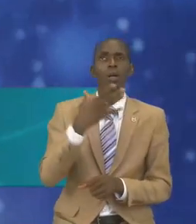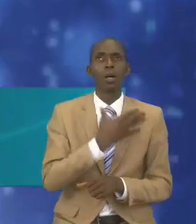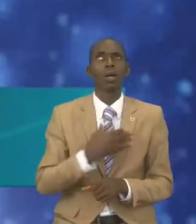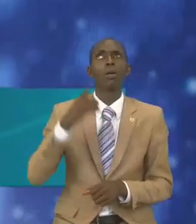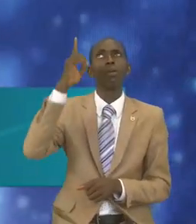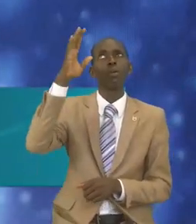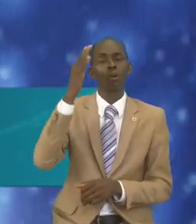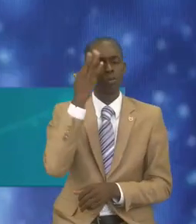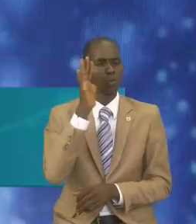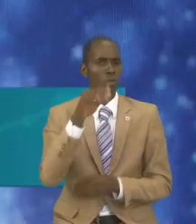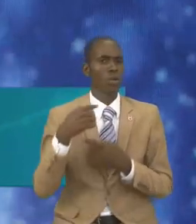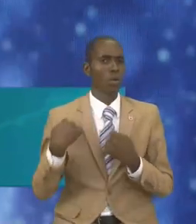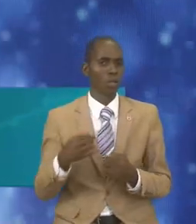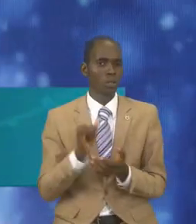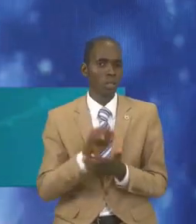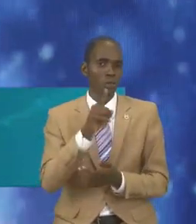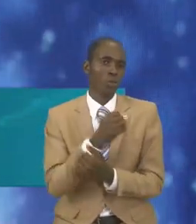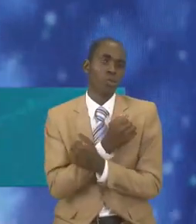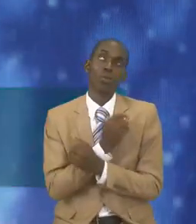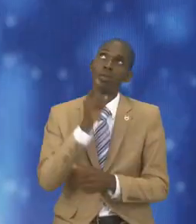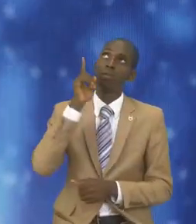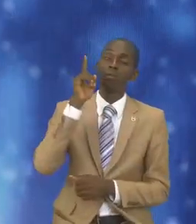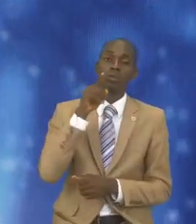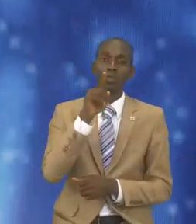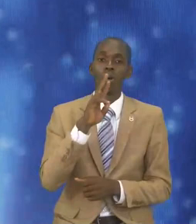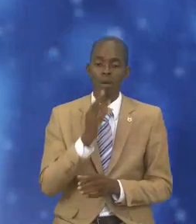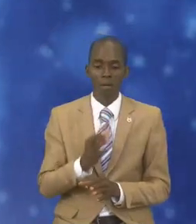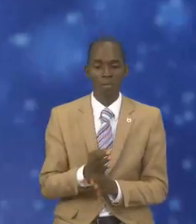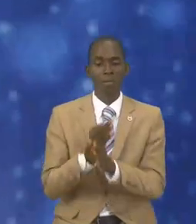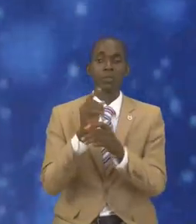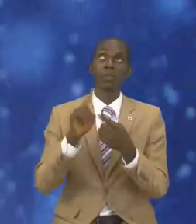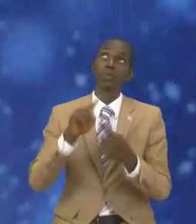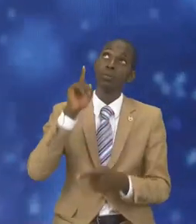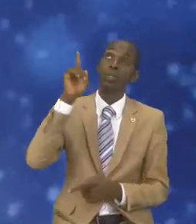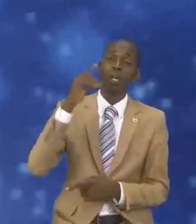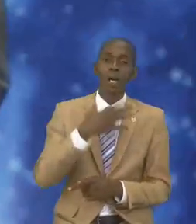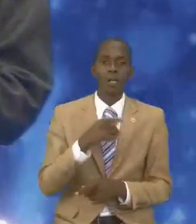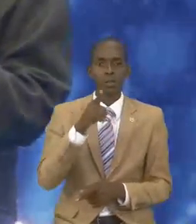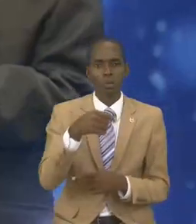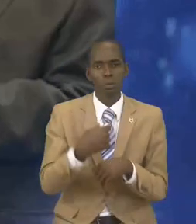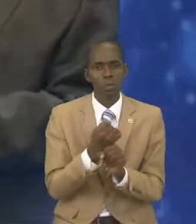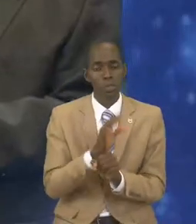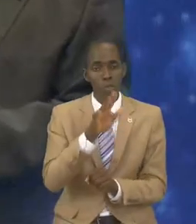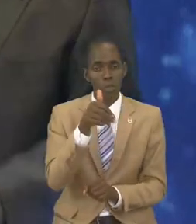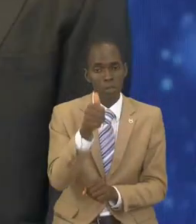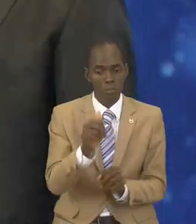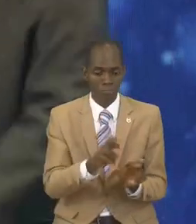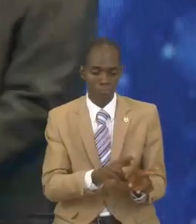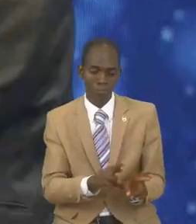Seigneur connaît ton cœur, tu l'aimes, et tu lui es fidèle, et tu te rends